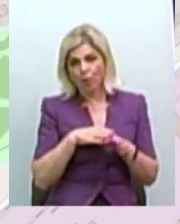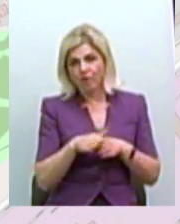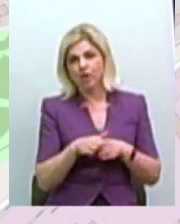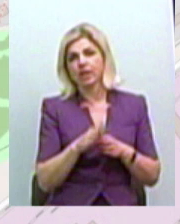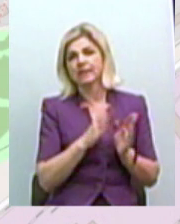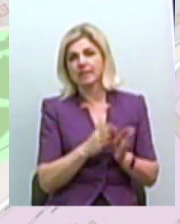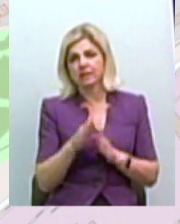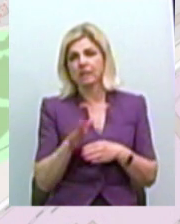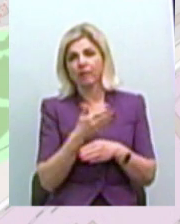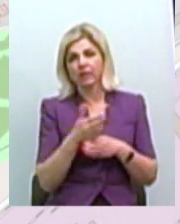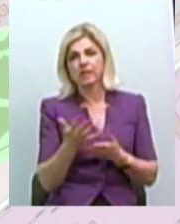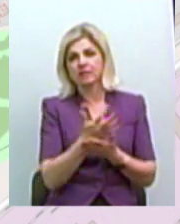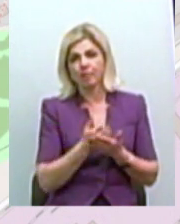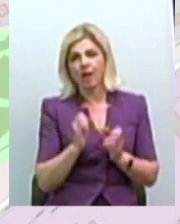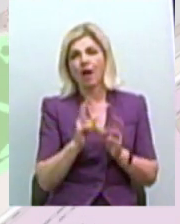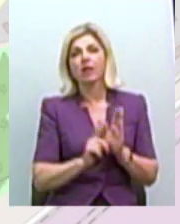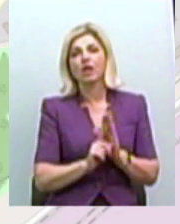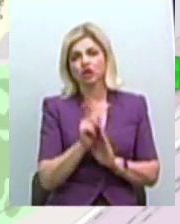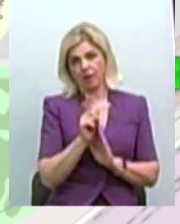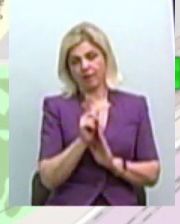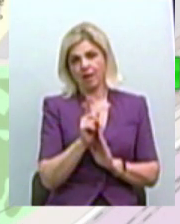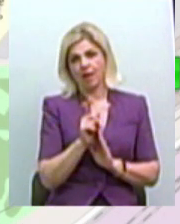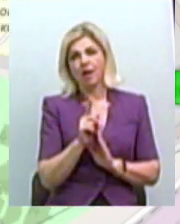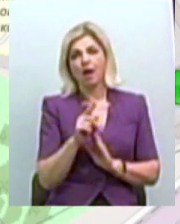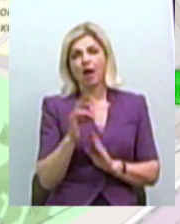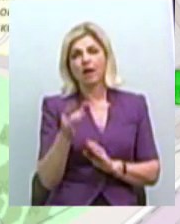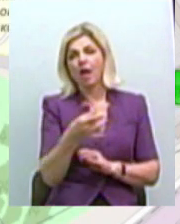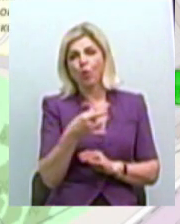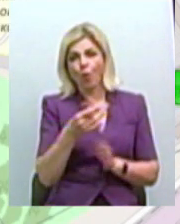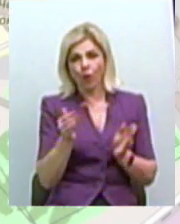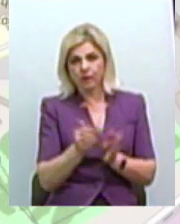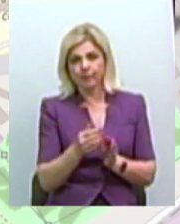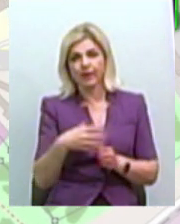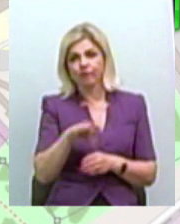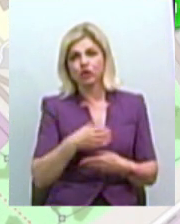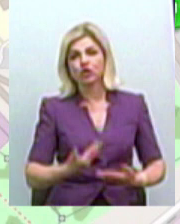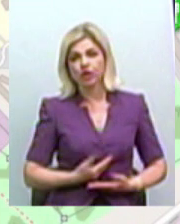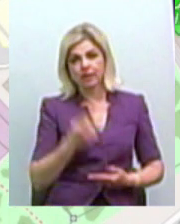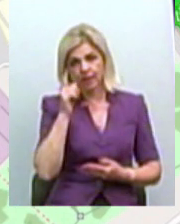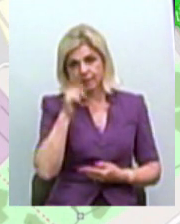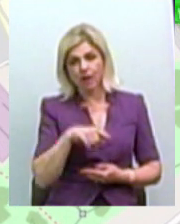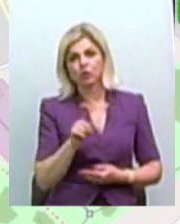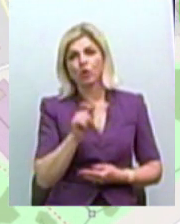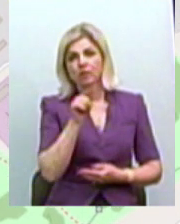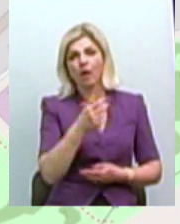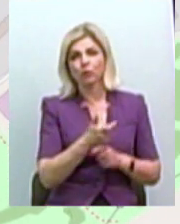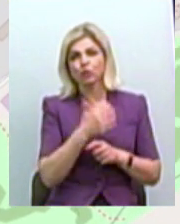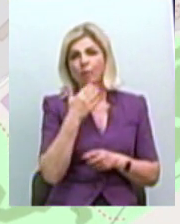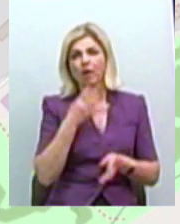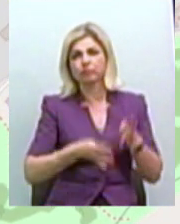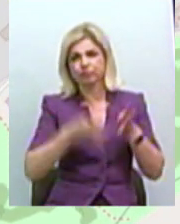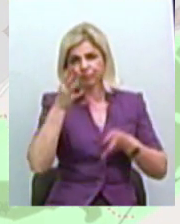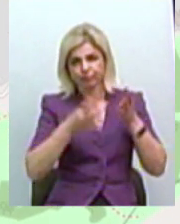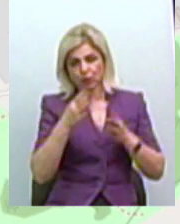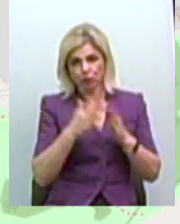системи роздільного збирання, як пілотний мікрорайон. Тому що ви всі, ну, всі жителі знають, що там дуже багатоповерховок. Так.